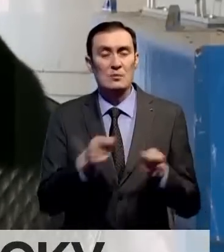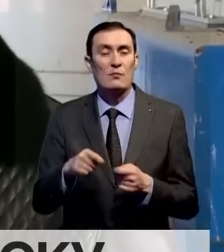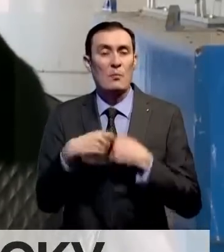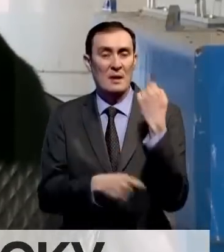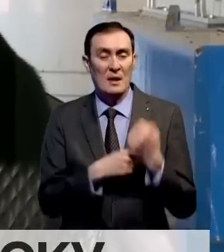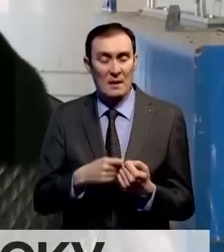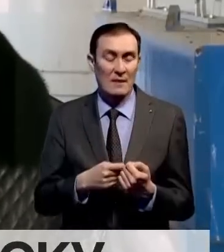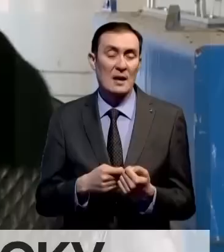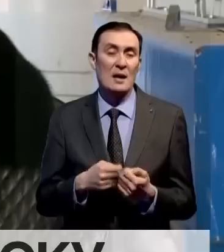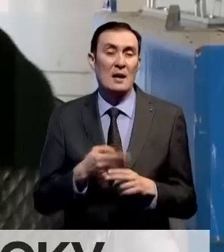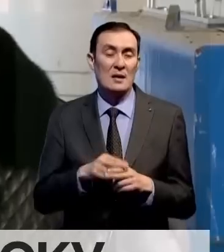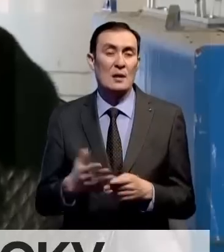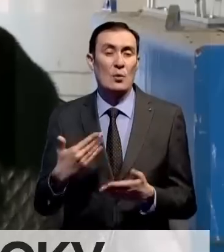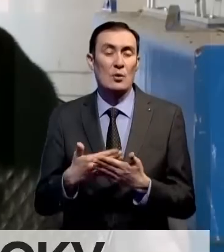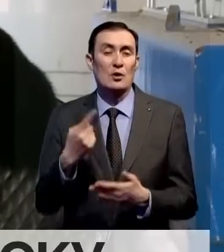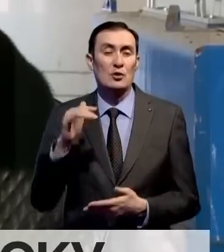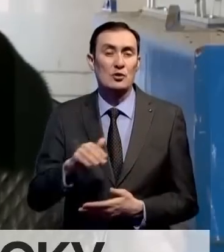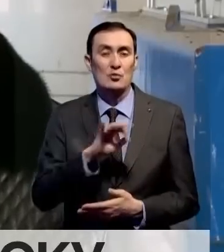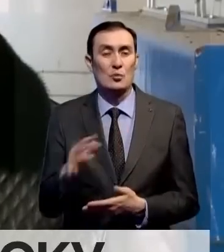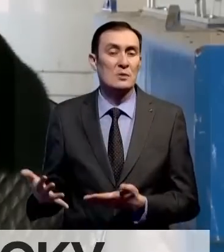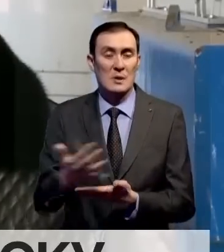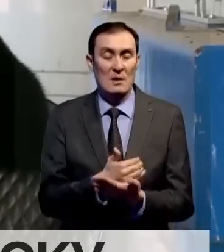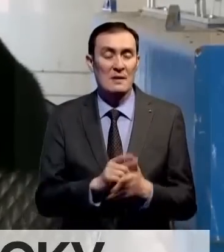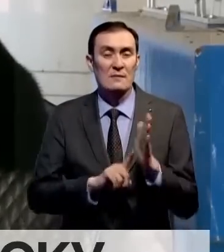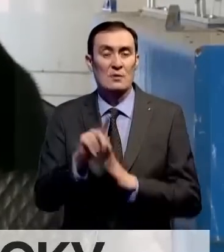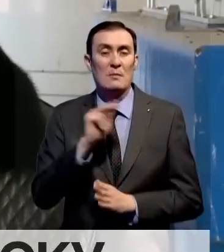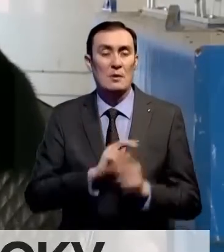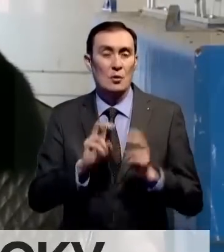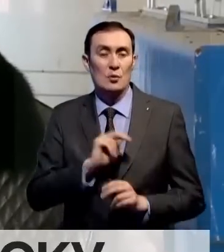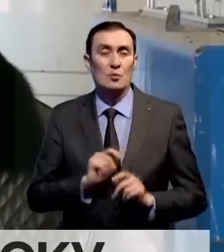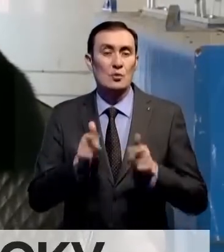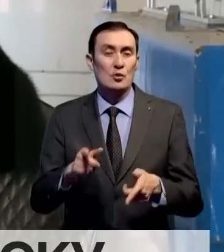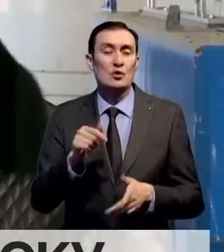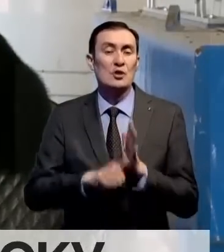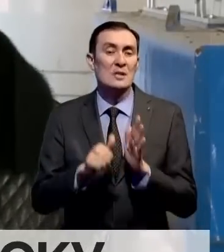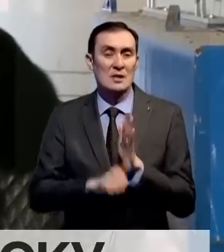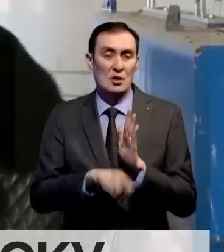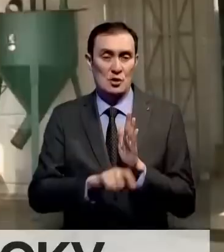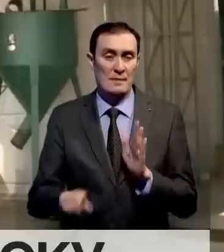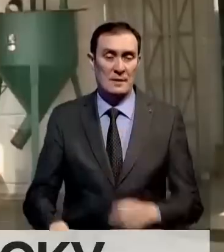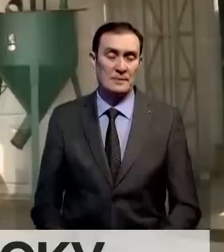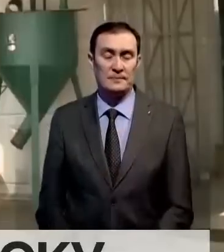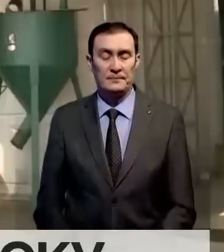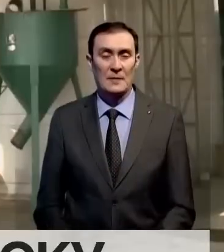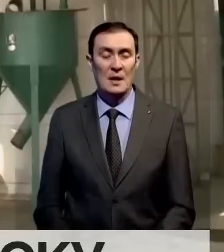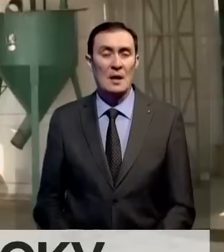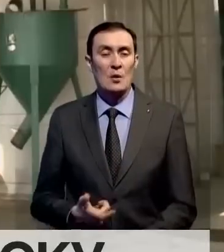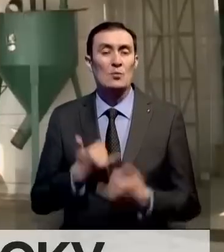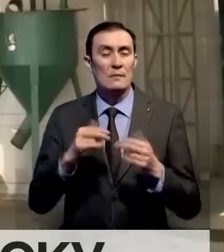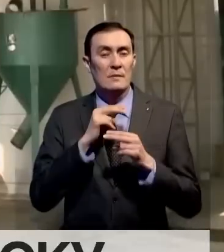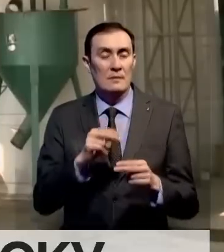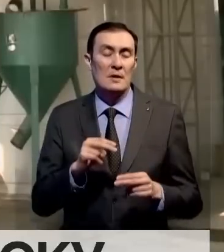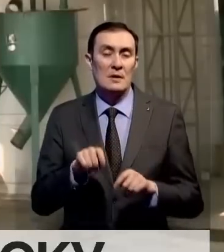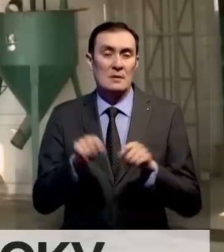сырья. Последнего собрано около 1000 тонн. Сводом объекта будет трудоустроено 60 местных жителей. Особый акцент